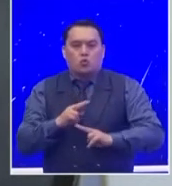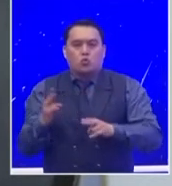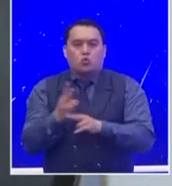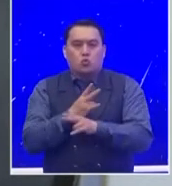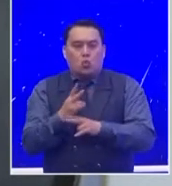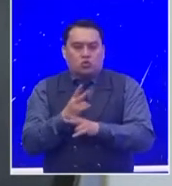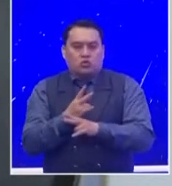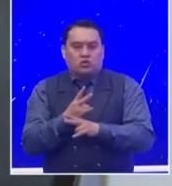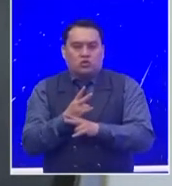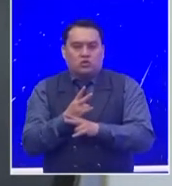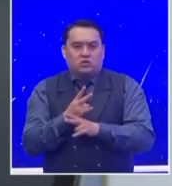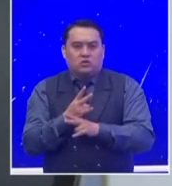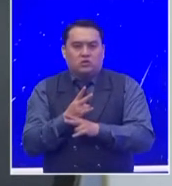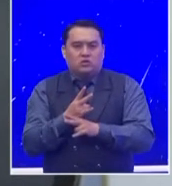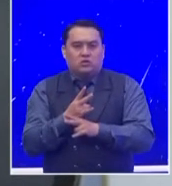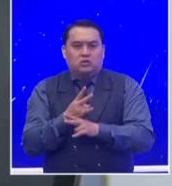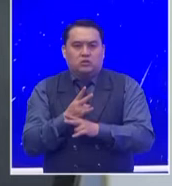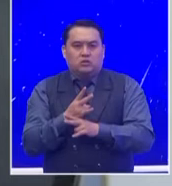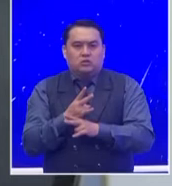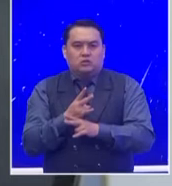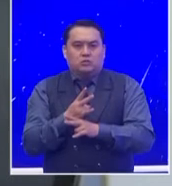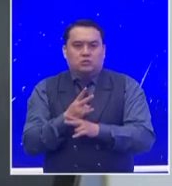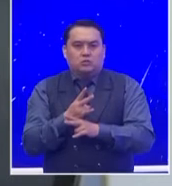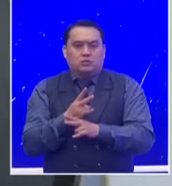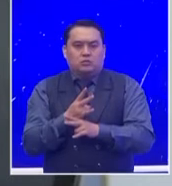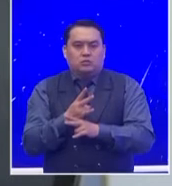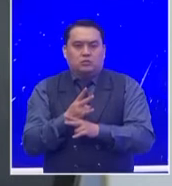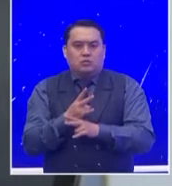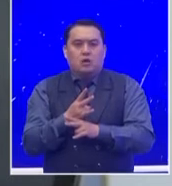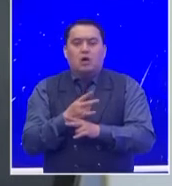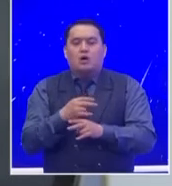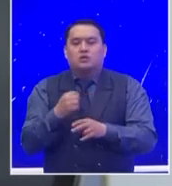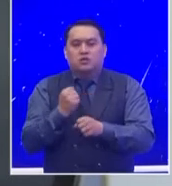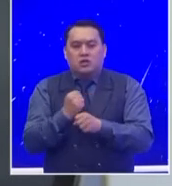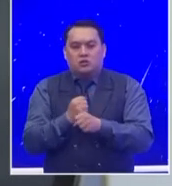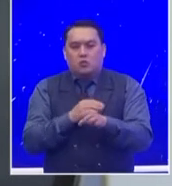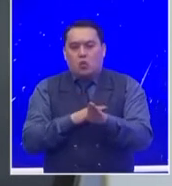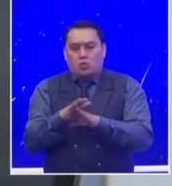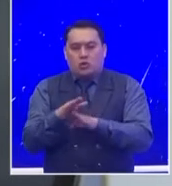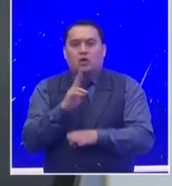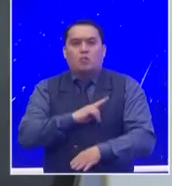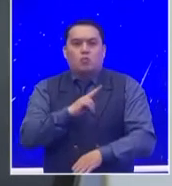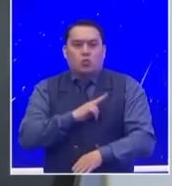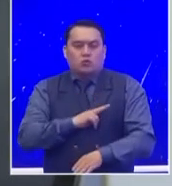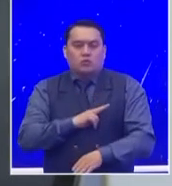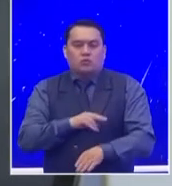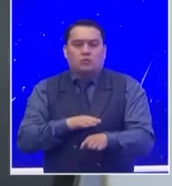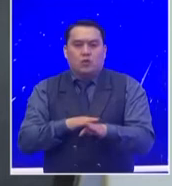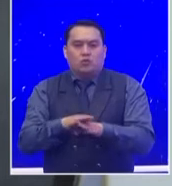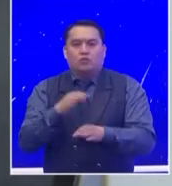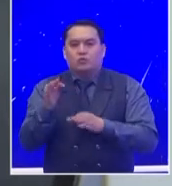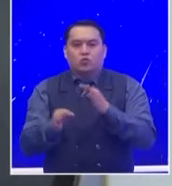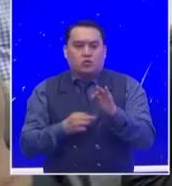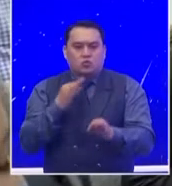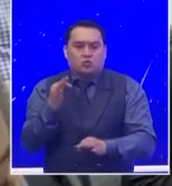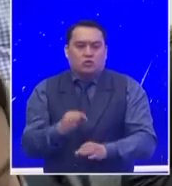ночи, то есть в онлайн-режиме, то есть это весь СОД обрабатывается. Работа ведется почти